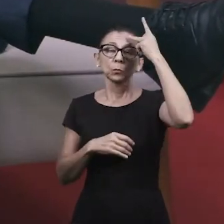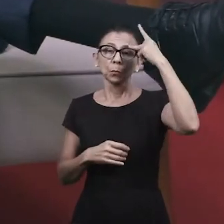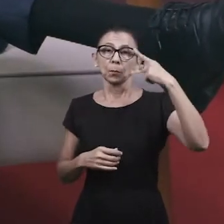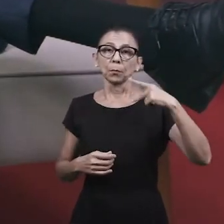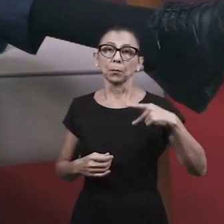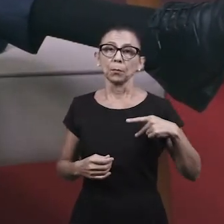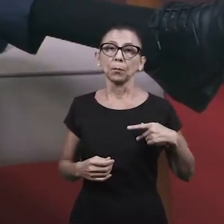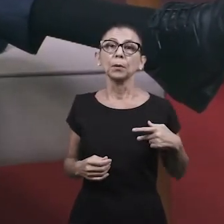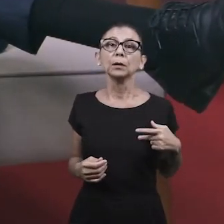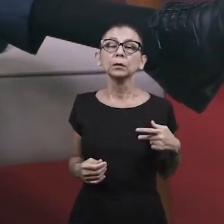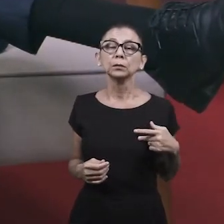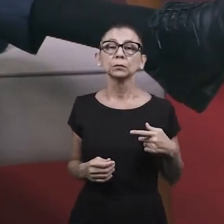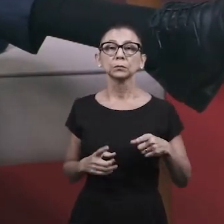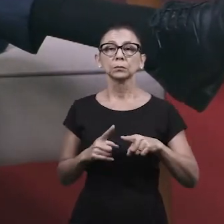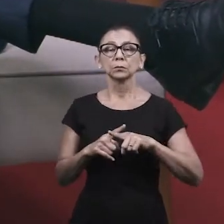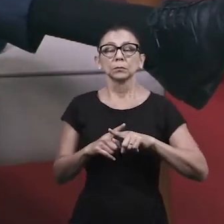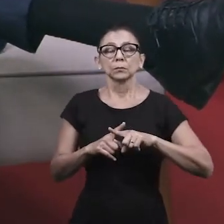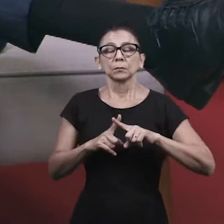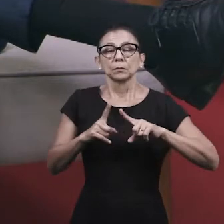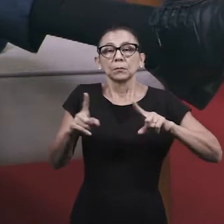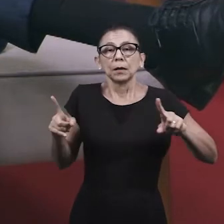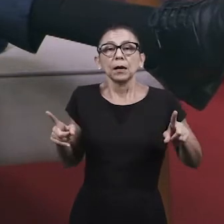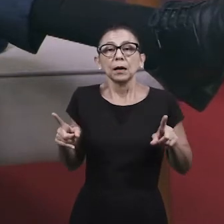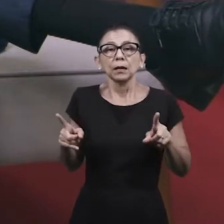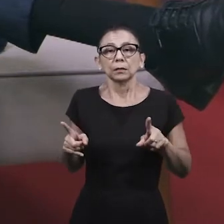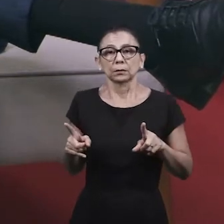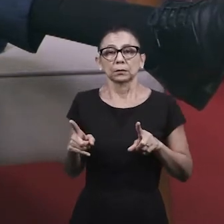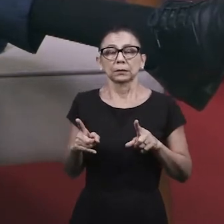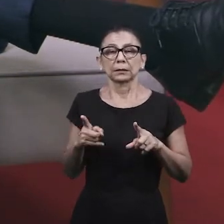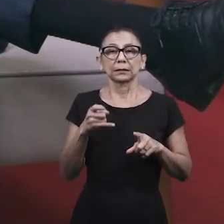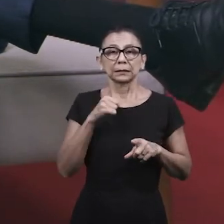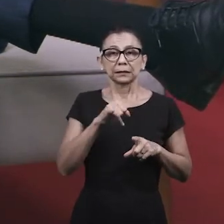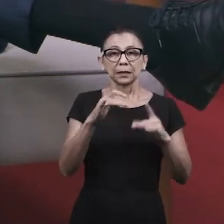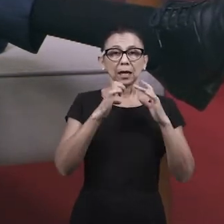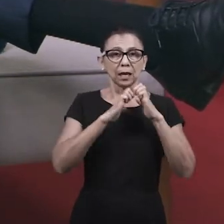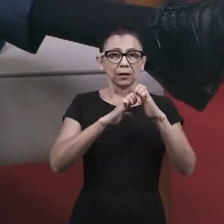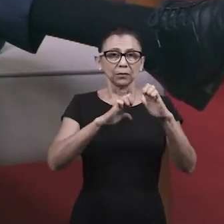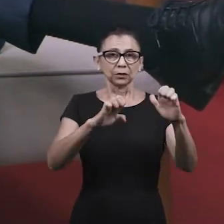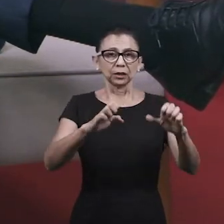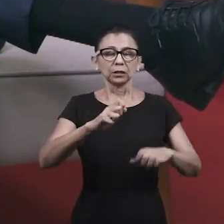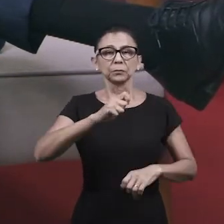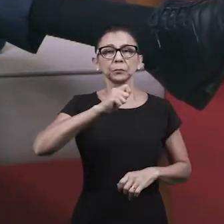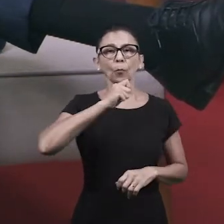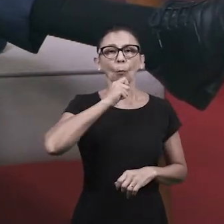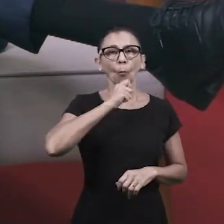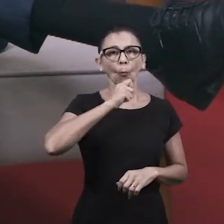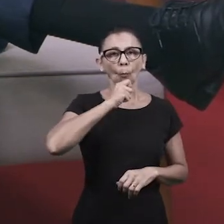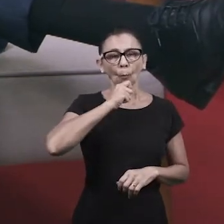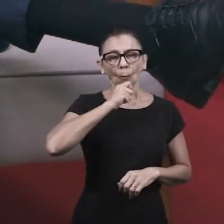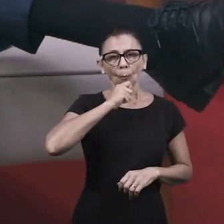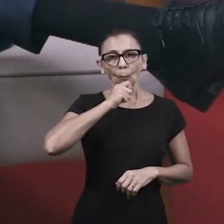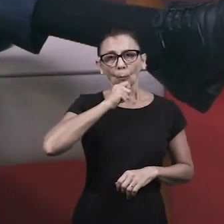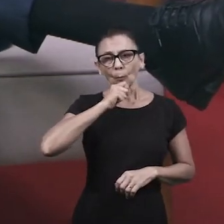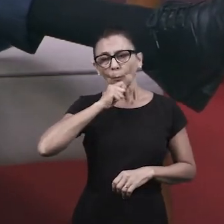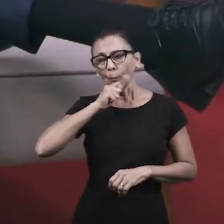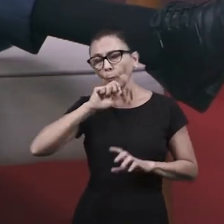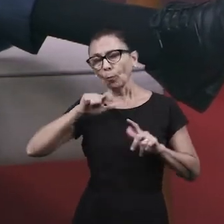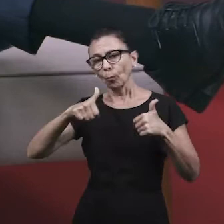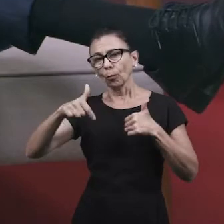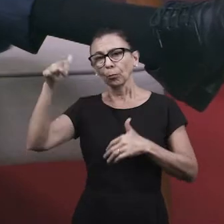science. N'est-ce pas? C'est la raison de l'homme, la connaissance humaine. Et l'évangile, le propre